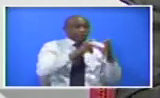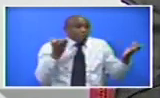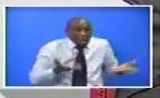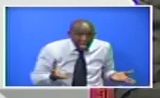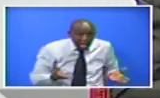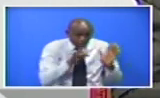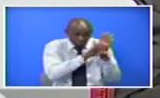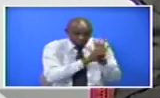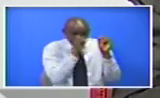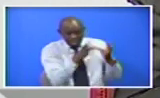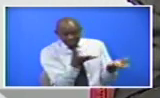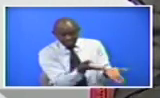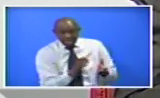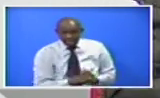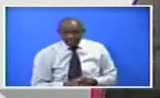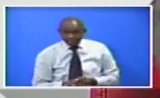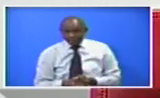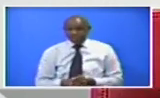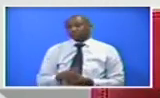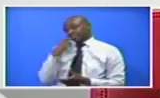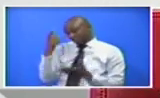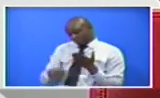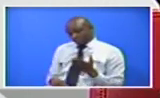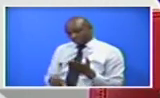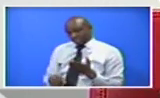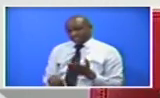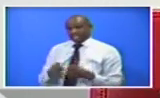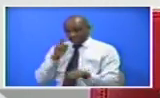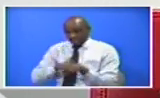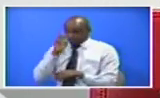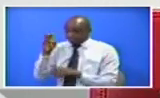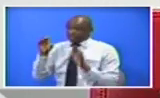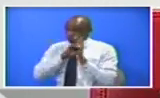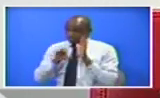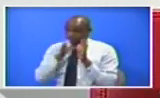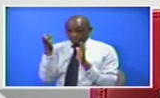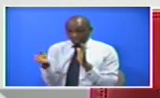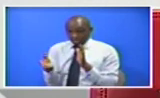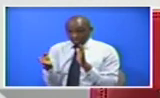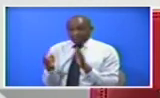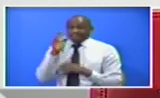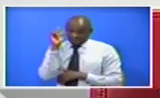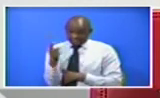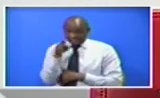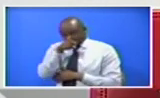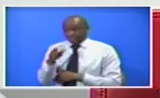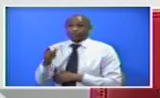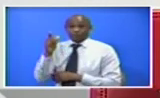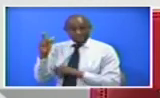katika katiba kama wanavyosema? Kwanza kabisa tukiangalia katika katiba, wao kwanza ni